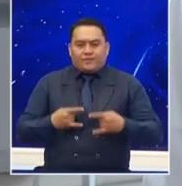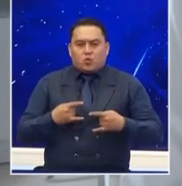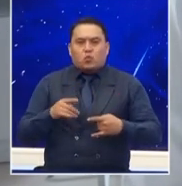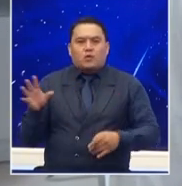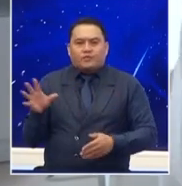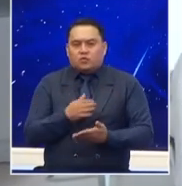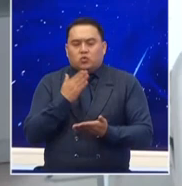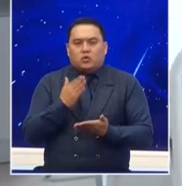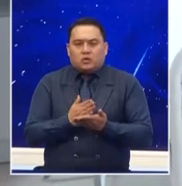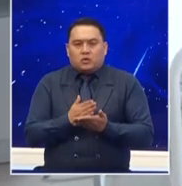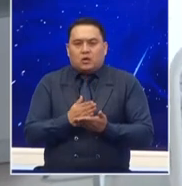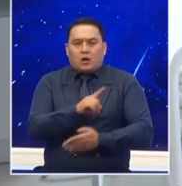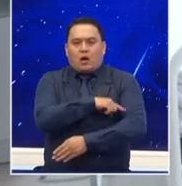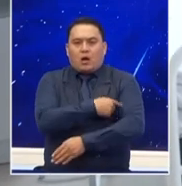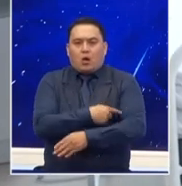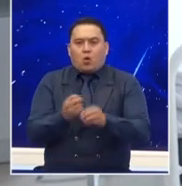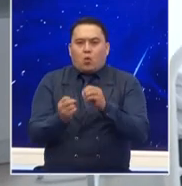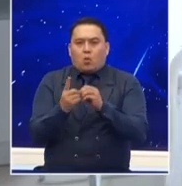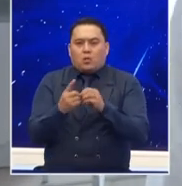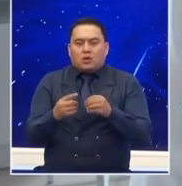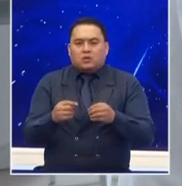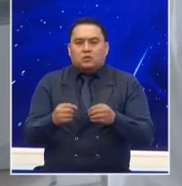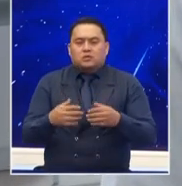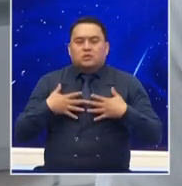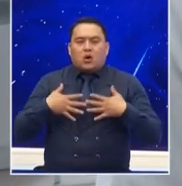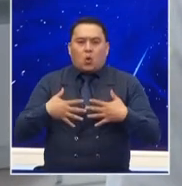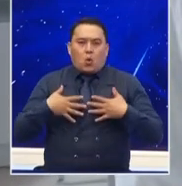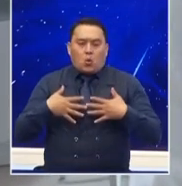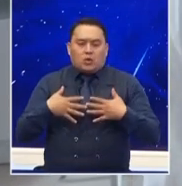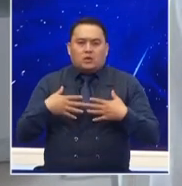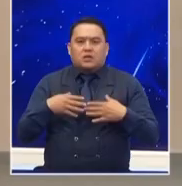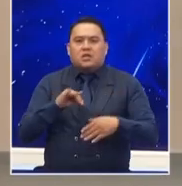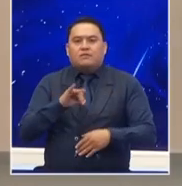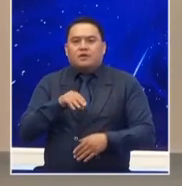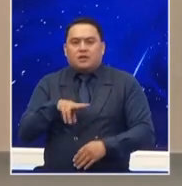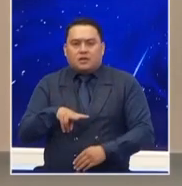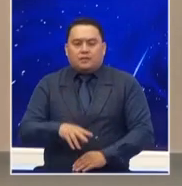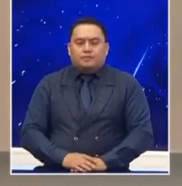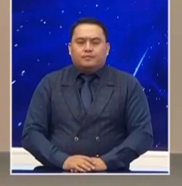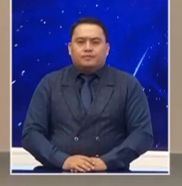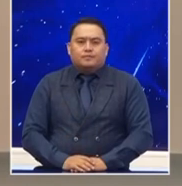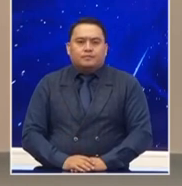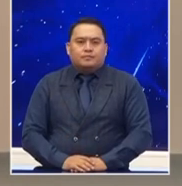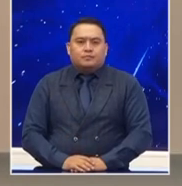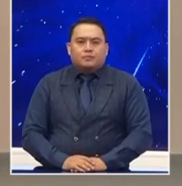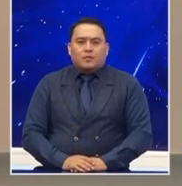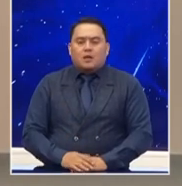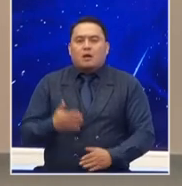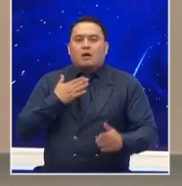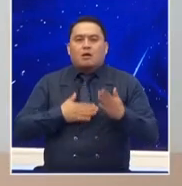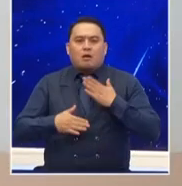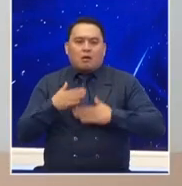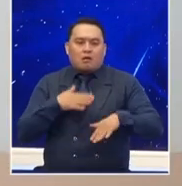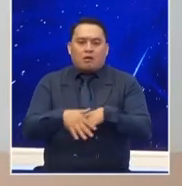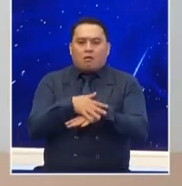аппарат, және аурухана бойынша 11 өкпені жасанды желдендіру аппарат, яғни ИВЛ аппарат. Айтулы күн Шырғанақ ауылының халқы үшін